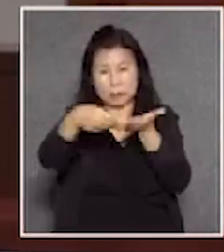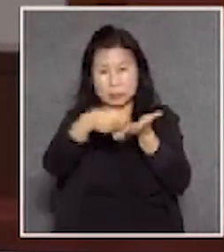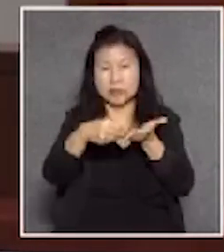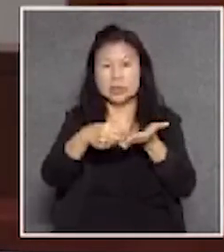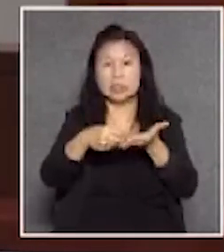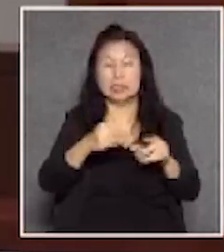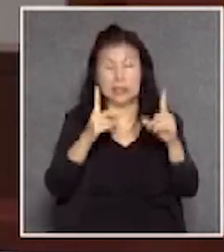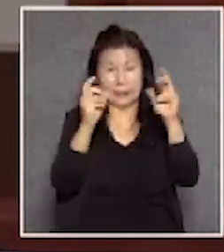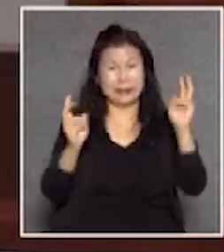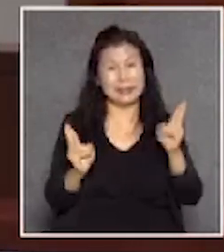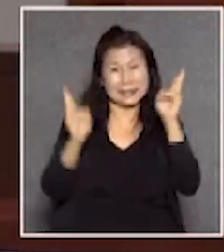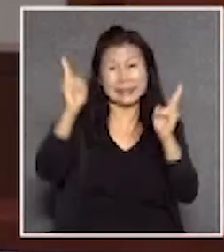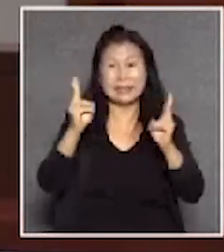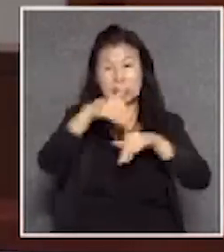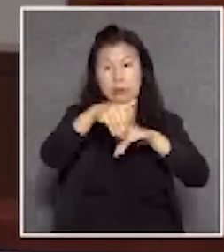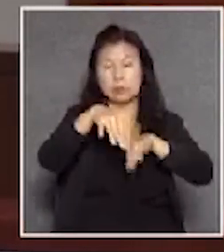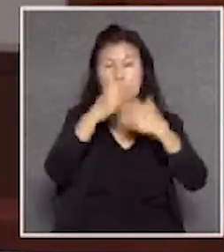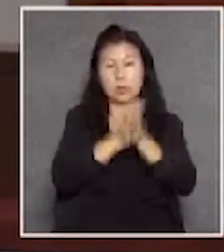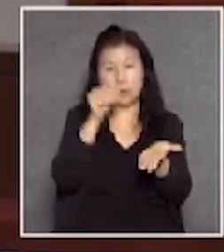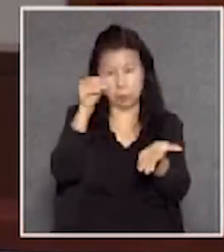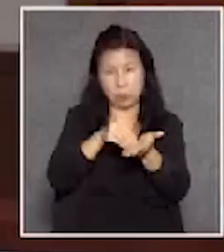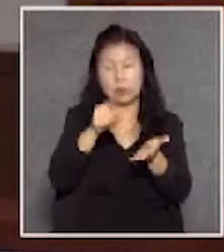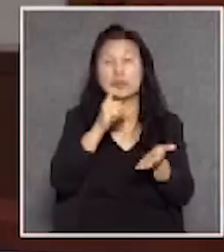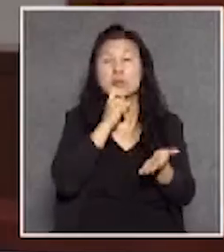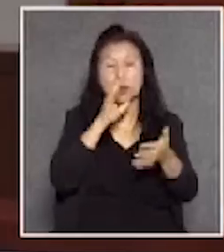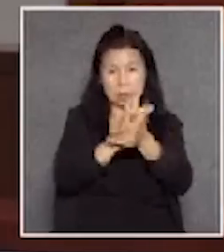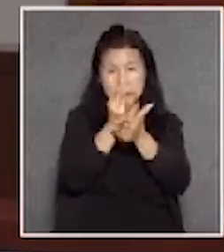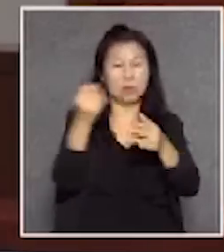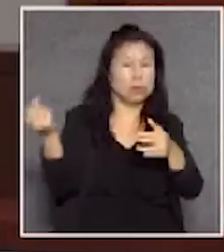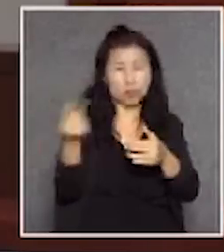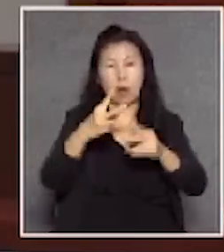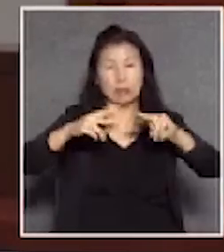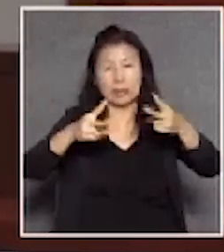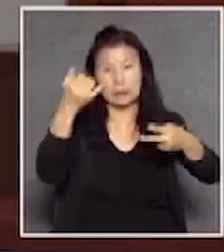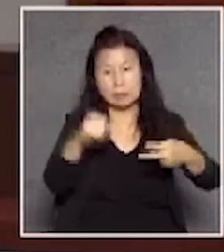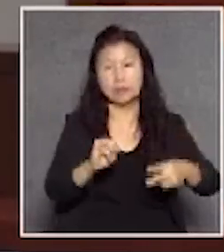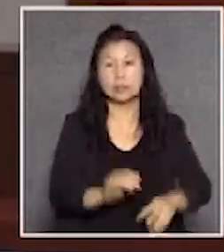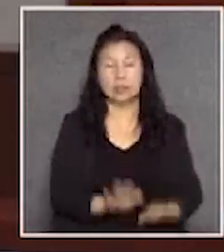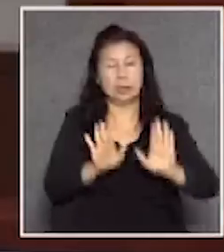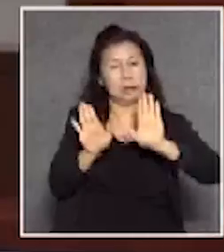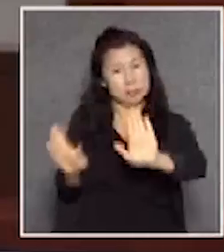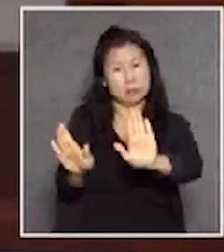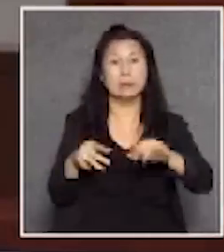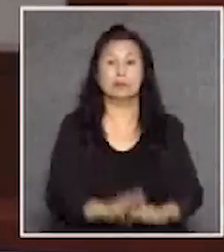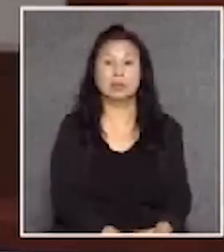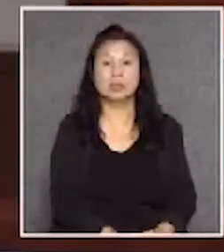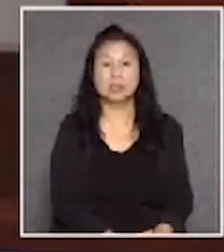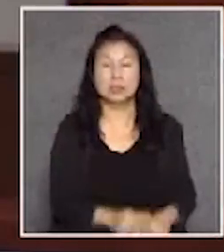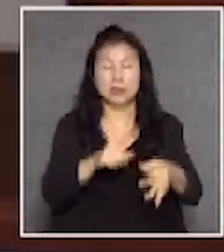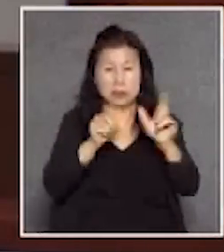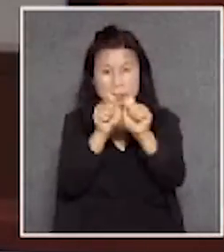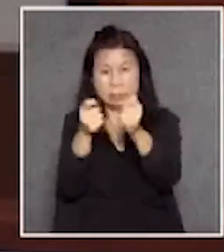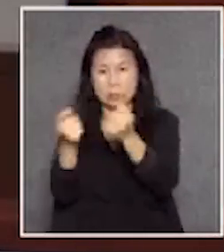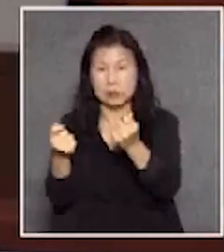規會將土地劃為未指定用途，指明三年內不得發展，才能夠阻止這個所謂破